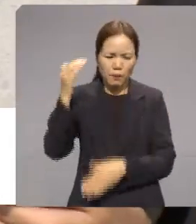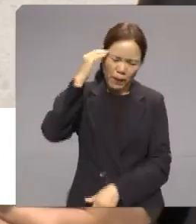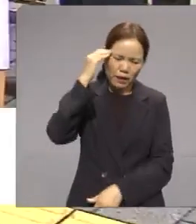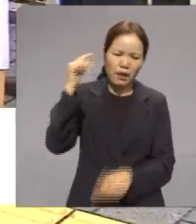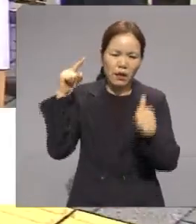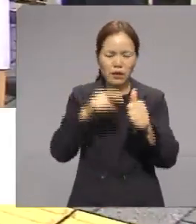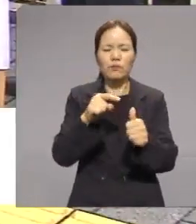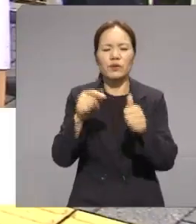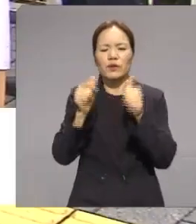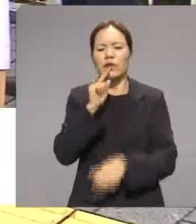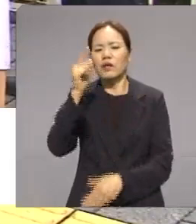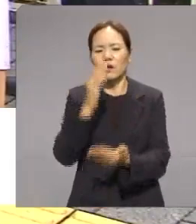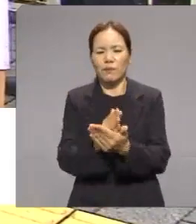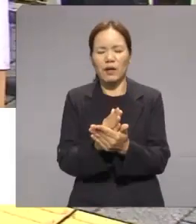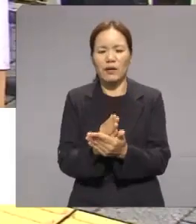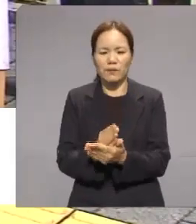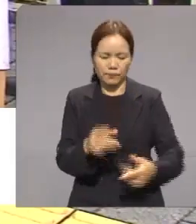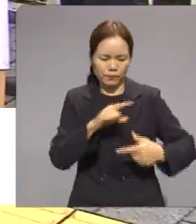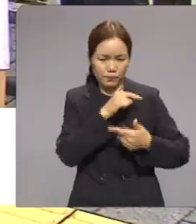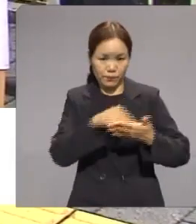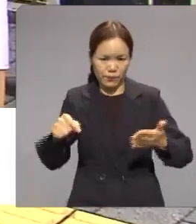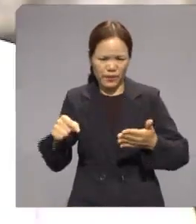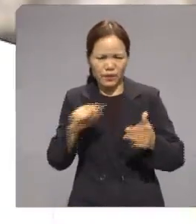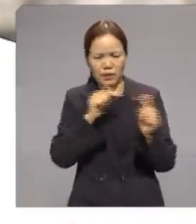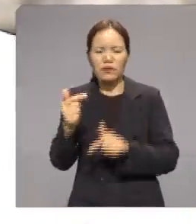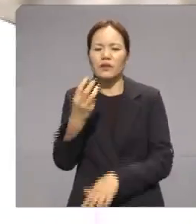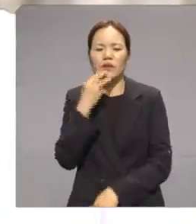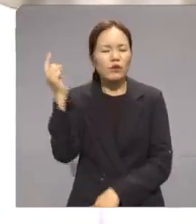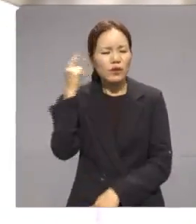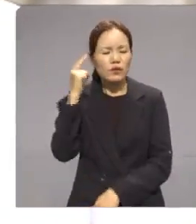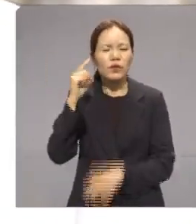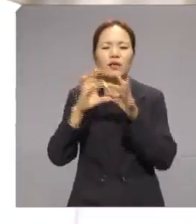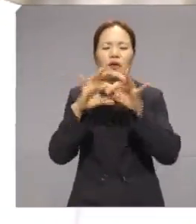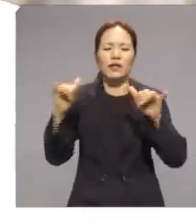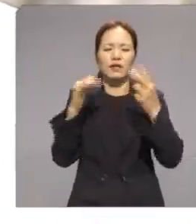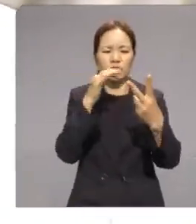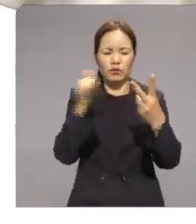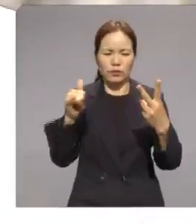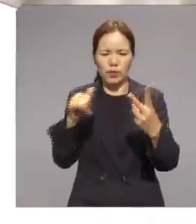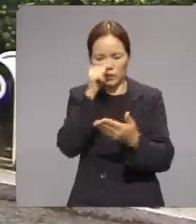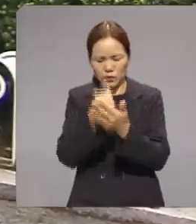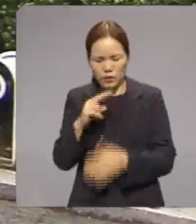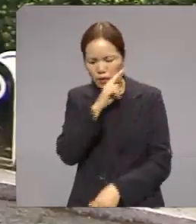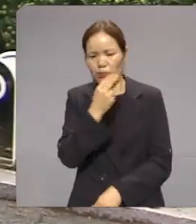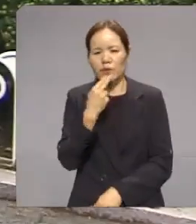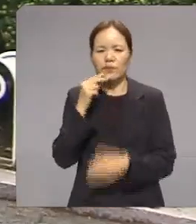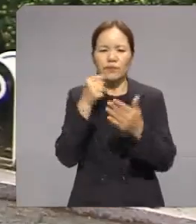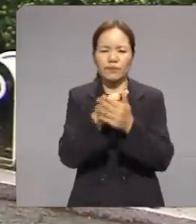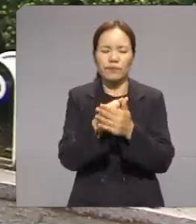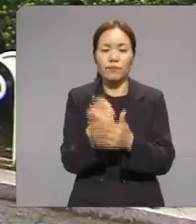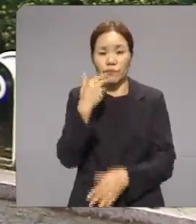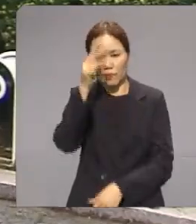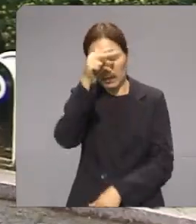처분했습니다. 명예훼손과 무고 혐의를 받아온 서울의 소리 관계자 2명도 혐의 없음으로 결정했습니다. 서울의 소리 측은